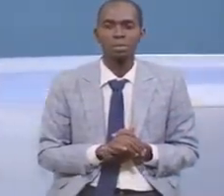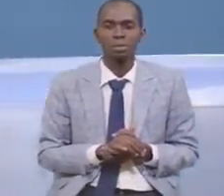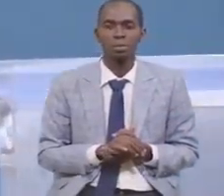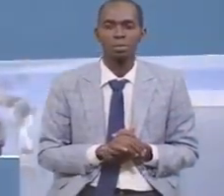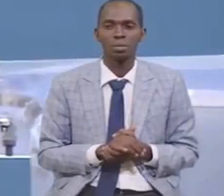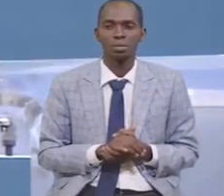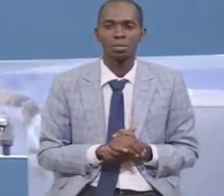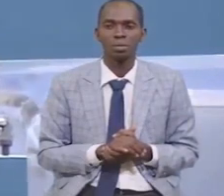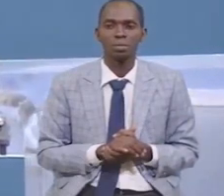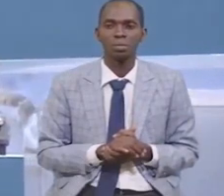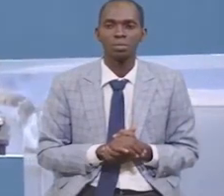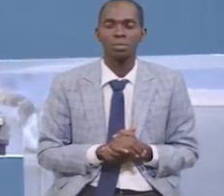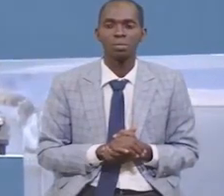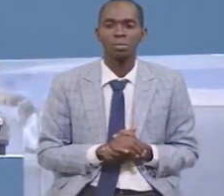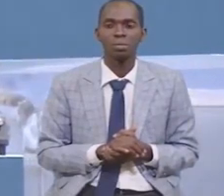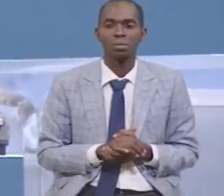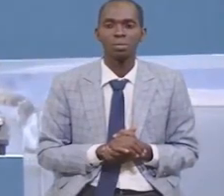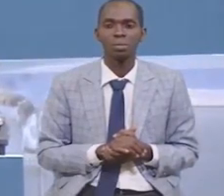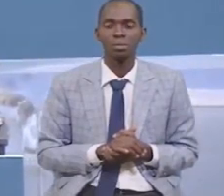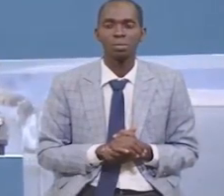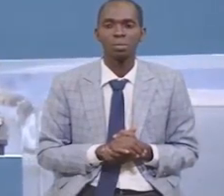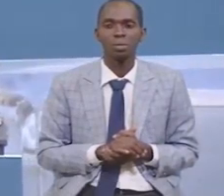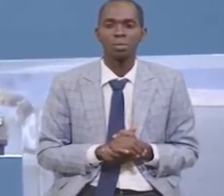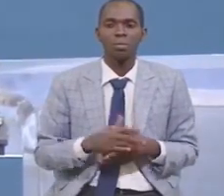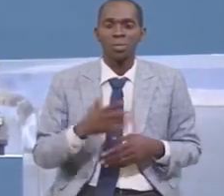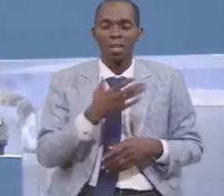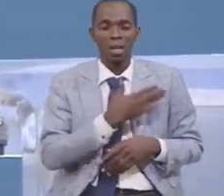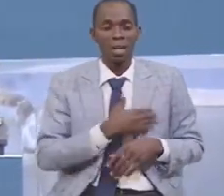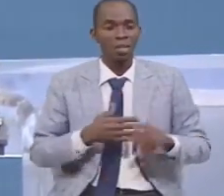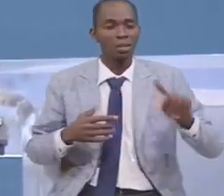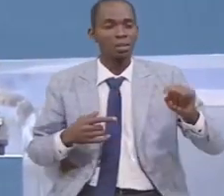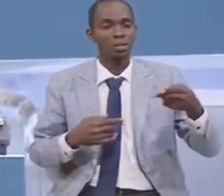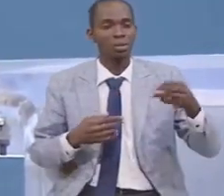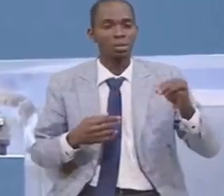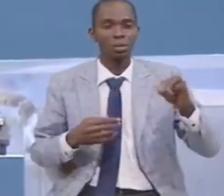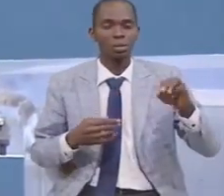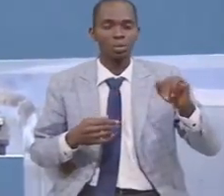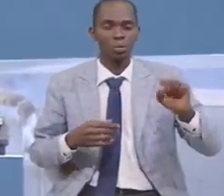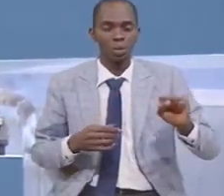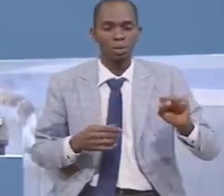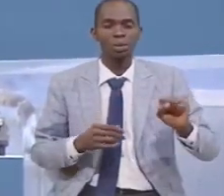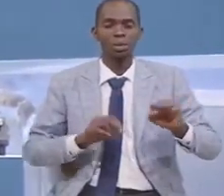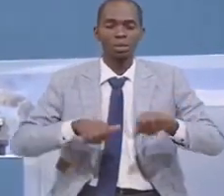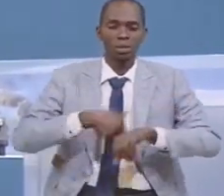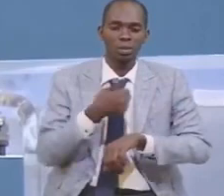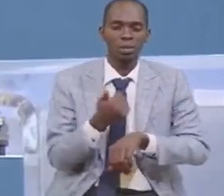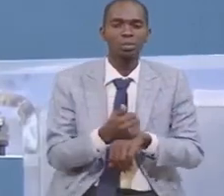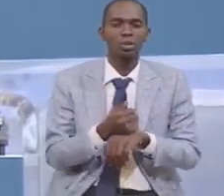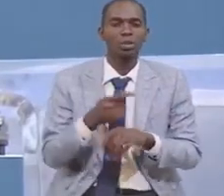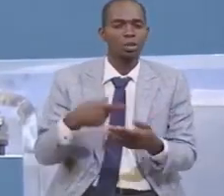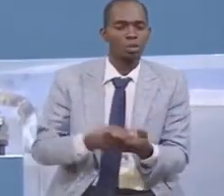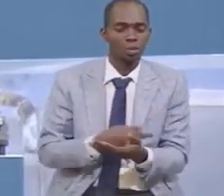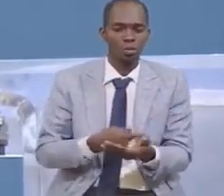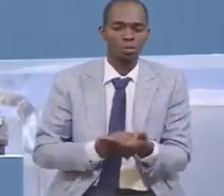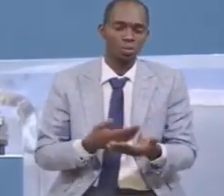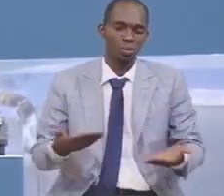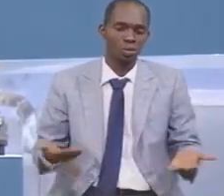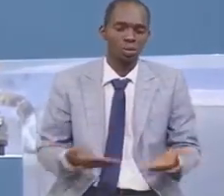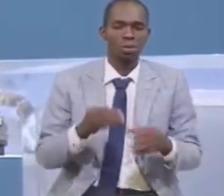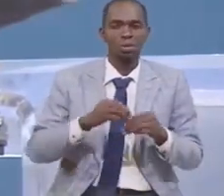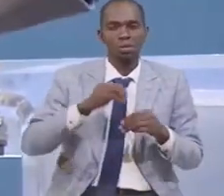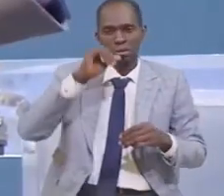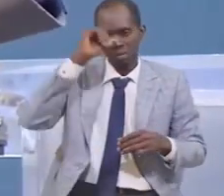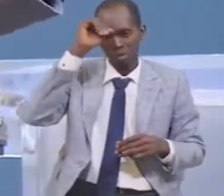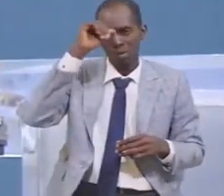థోమా భారతదేశం వచ్చాడు. And he planted the seed of the gospel. సువర్తమానం అనే విత్తనాన్ని ఈ